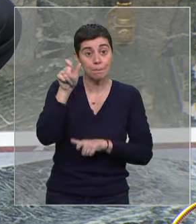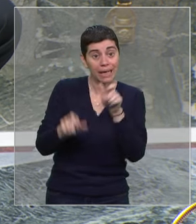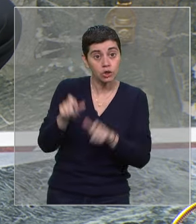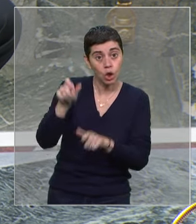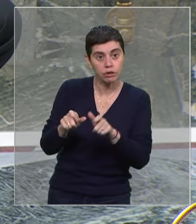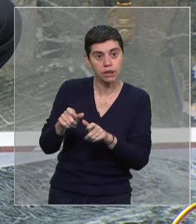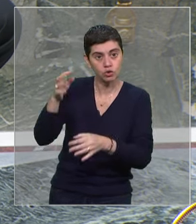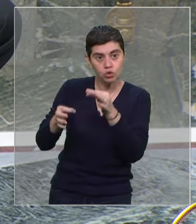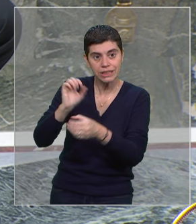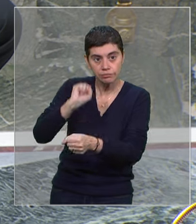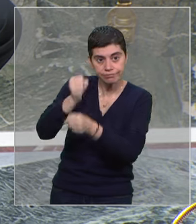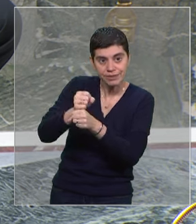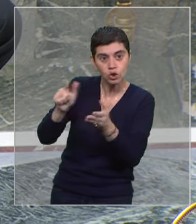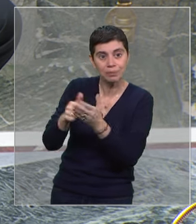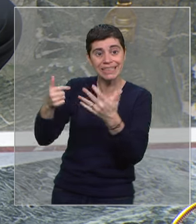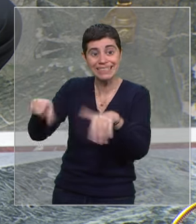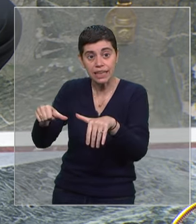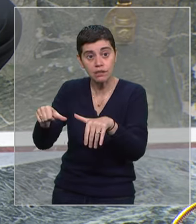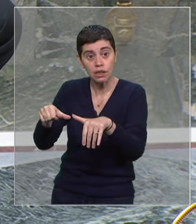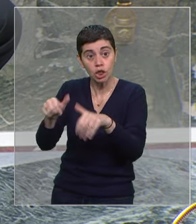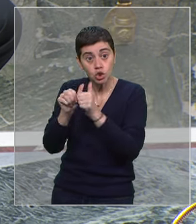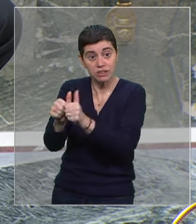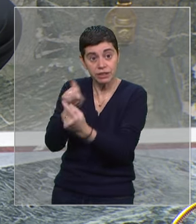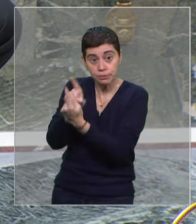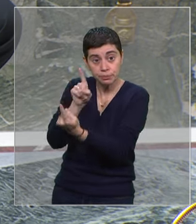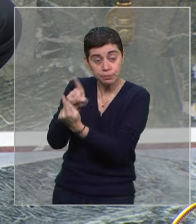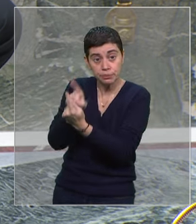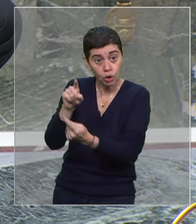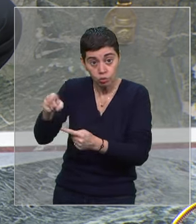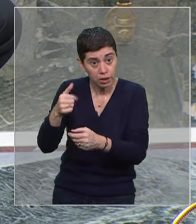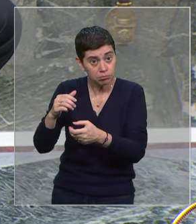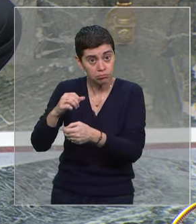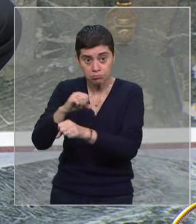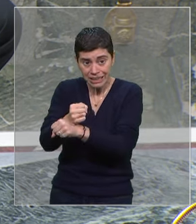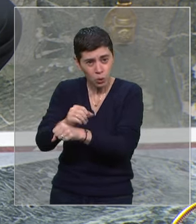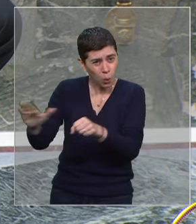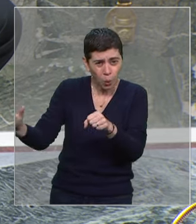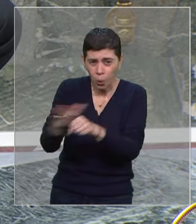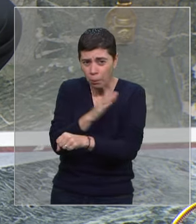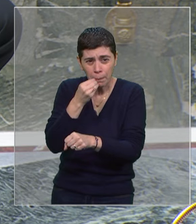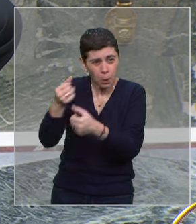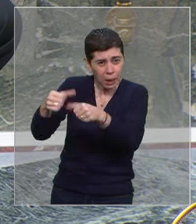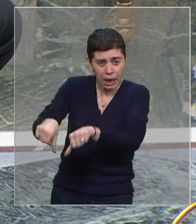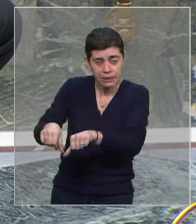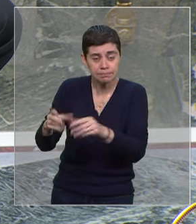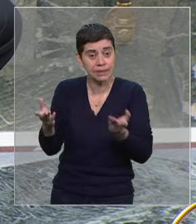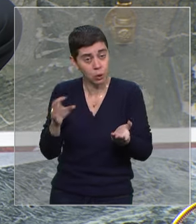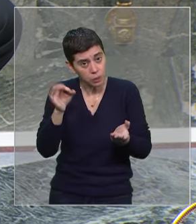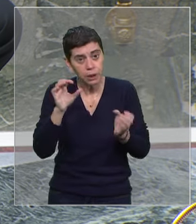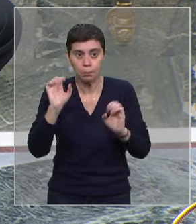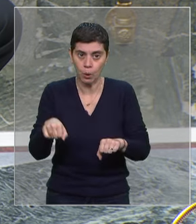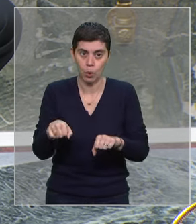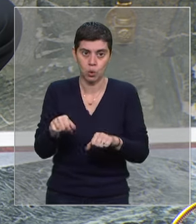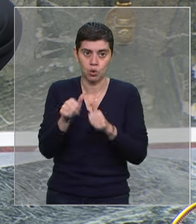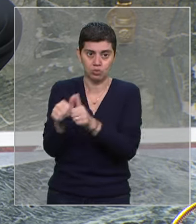après la condamnation en 2016 et une peine qui a été intégralement effectuée par cette personne ? Nous le pensons, c'est pour ça que nous avons